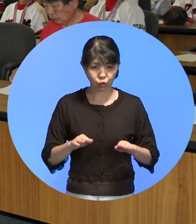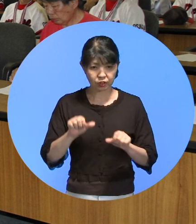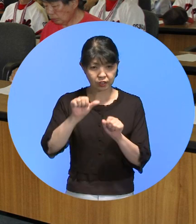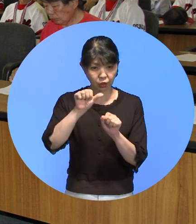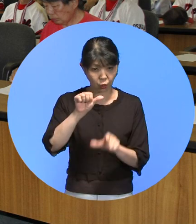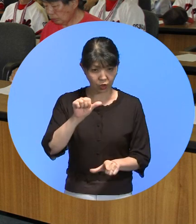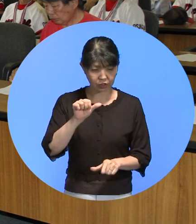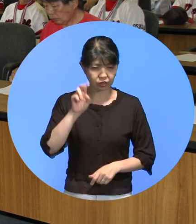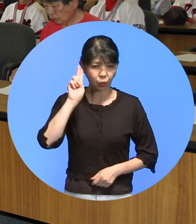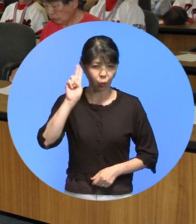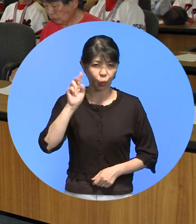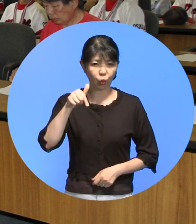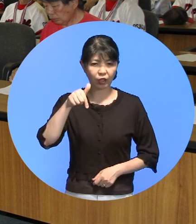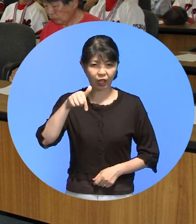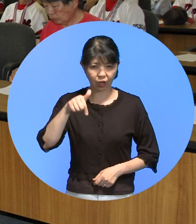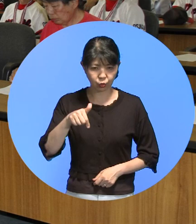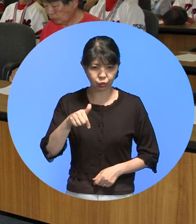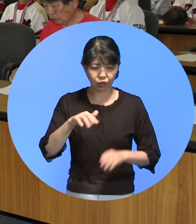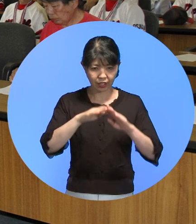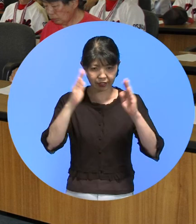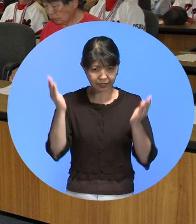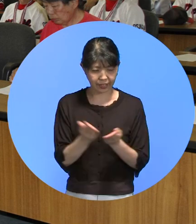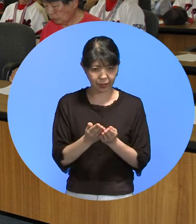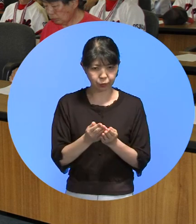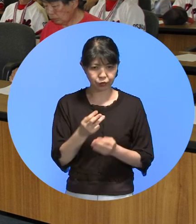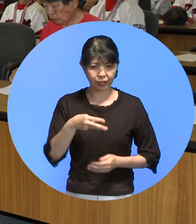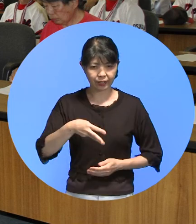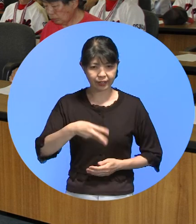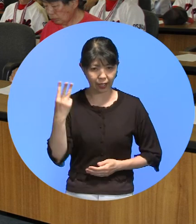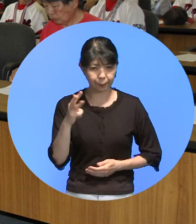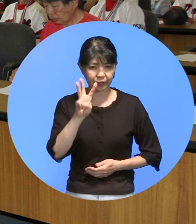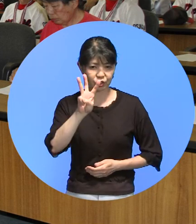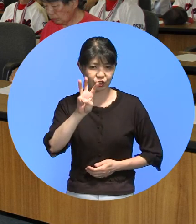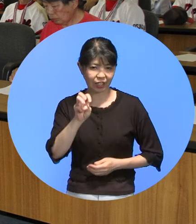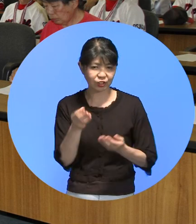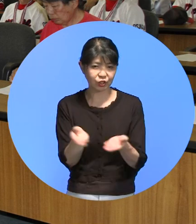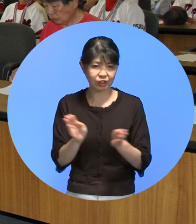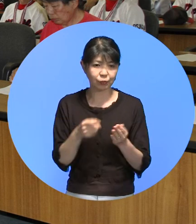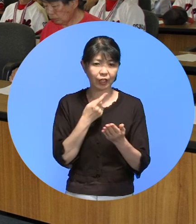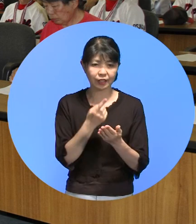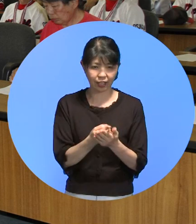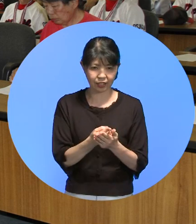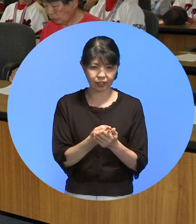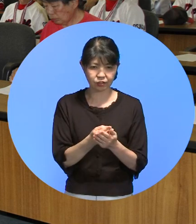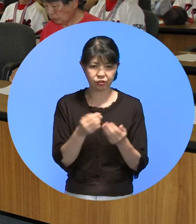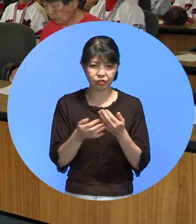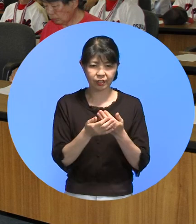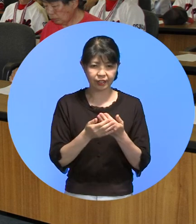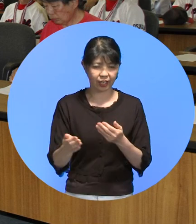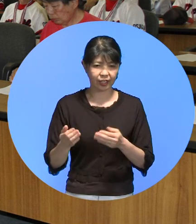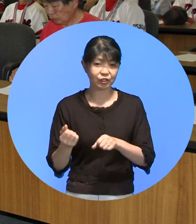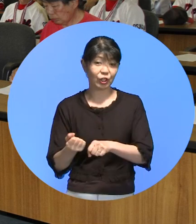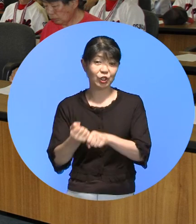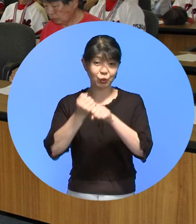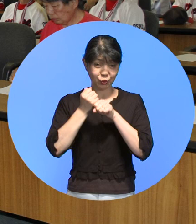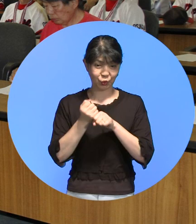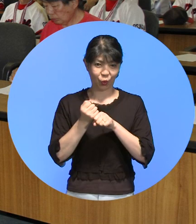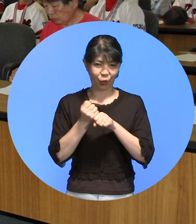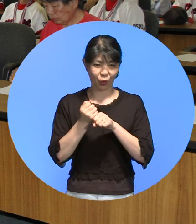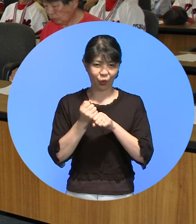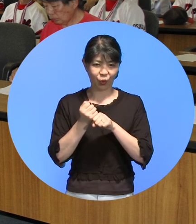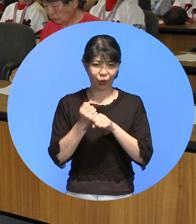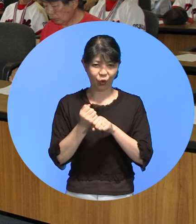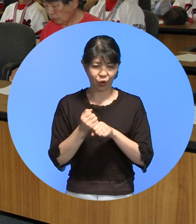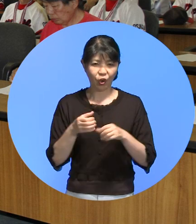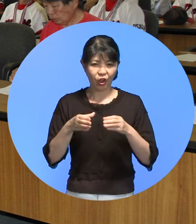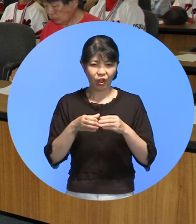月に開催された大阪府下およそ330チームが参加する大阪府春季少年野球軟式大